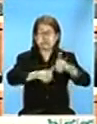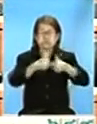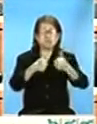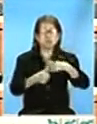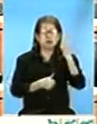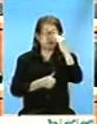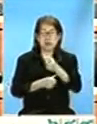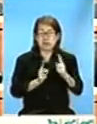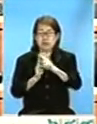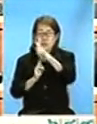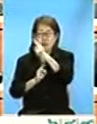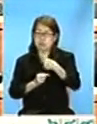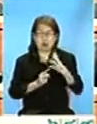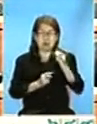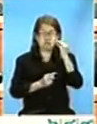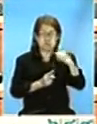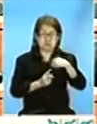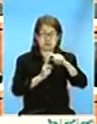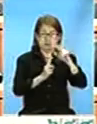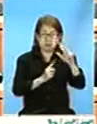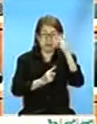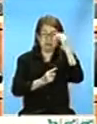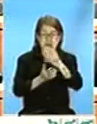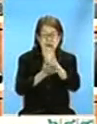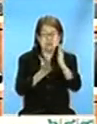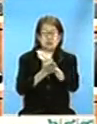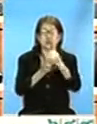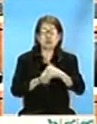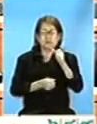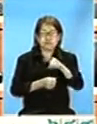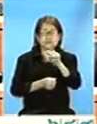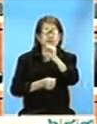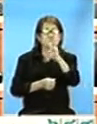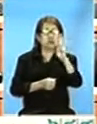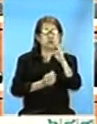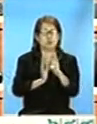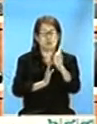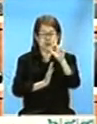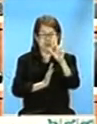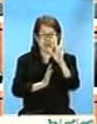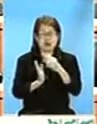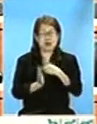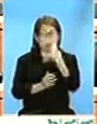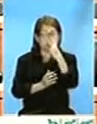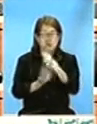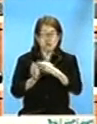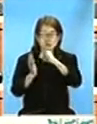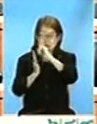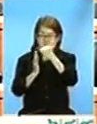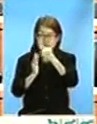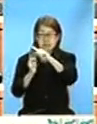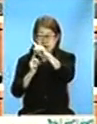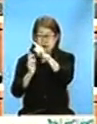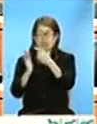ขต1เพราะมันไม่ใช่บ้านผมสมาชิกวุฒิสภามีได้3คนถ้านับสูงสุดก็คนที่1ก็มาจากเขตที่1